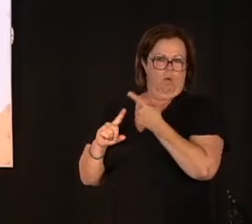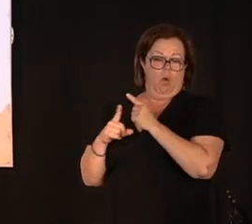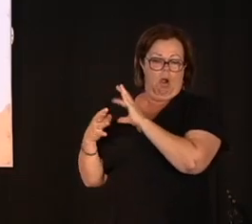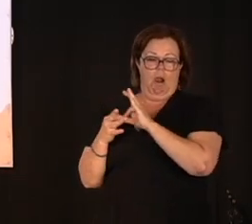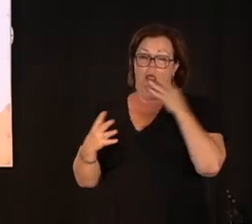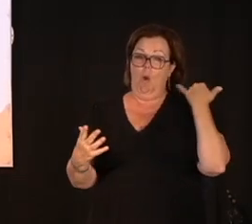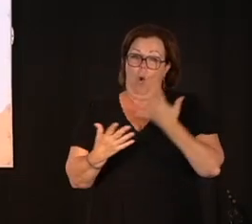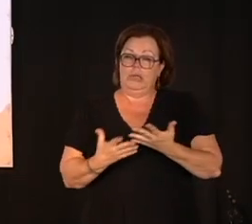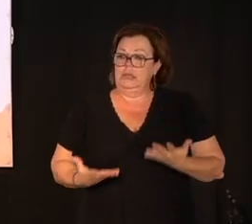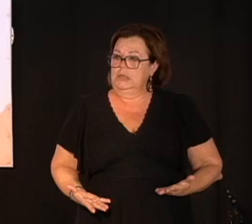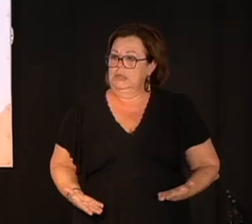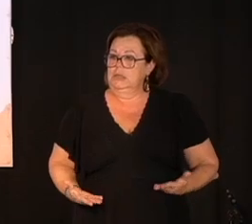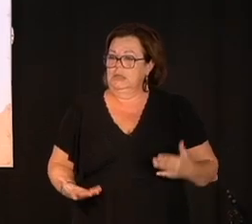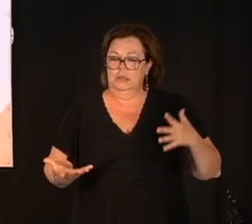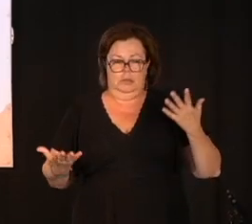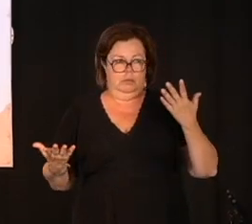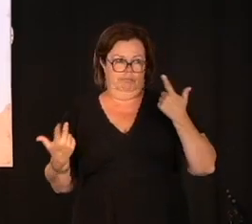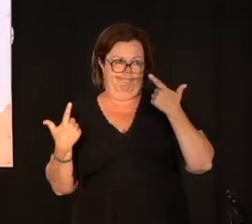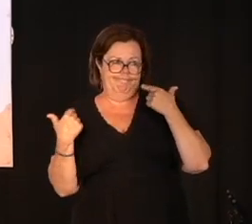tout à fait extraordinaire